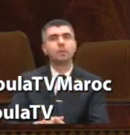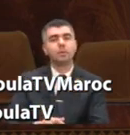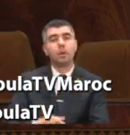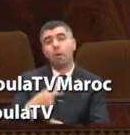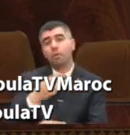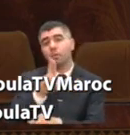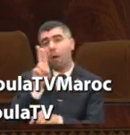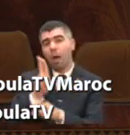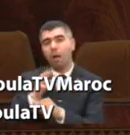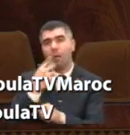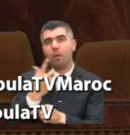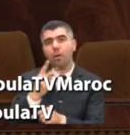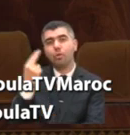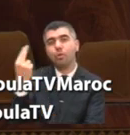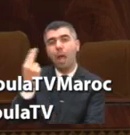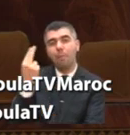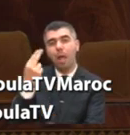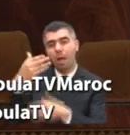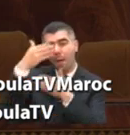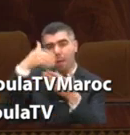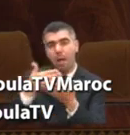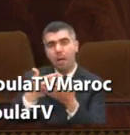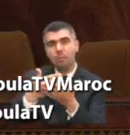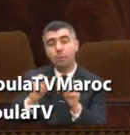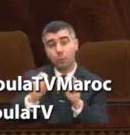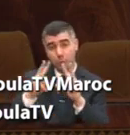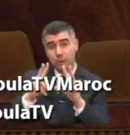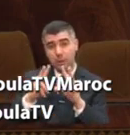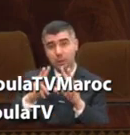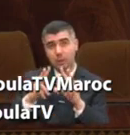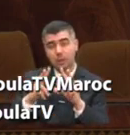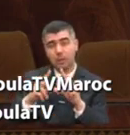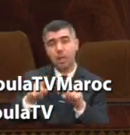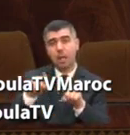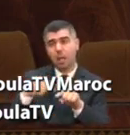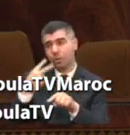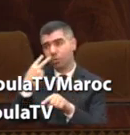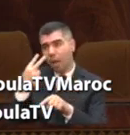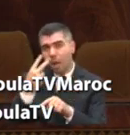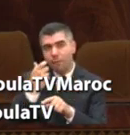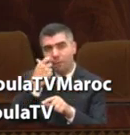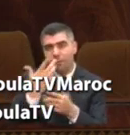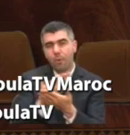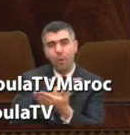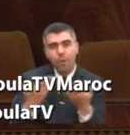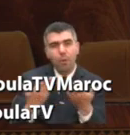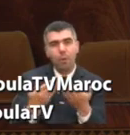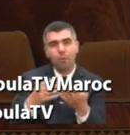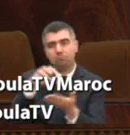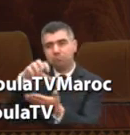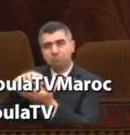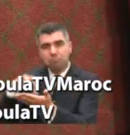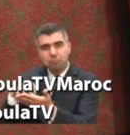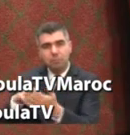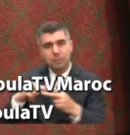الجامعة المغربية اليوم مؤسسات التعليم العالي ببلادنا بالمواصفات اللي فيها، بالمرافق الاجتماعية،